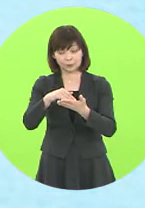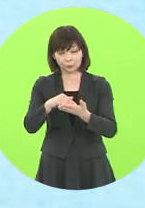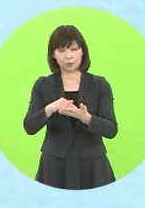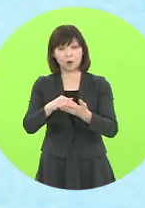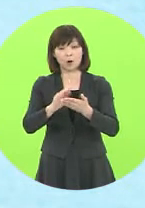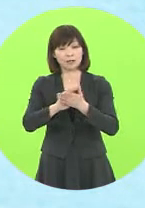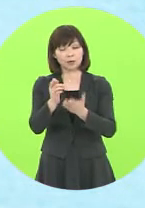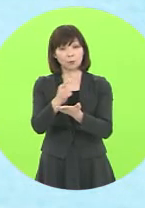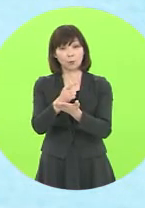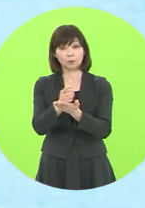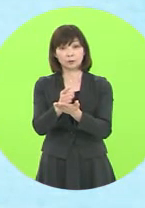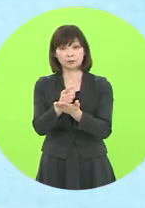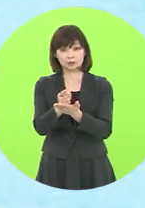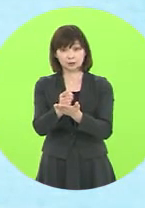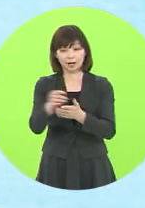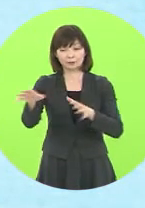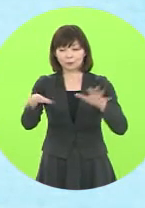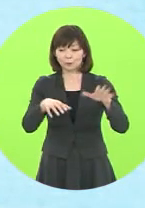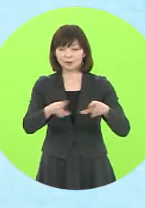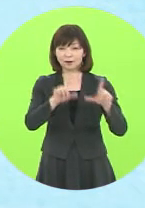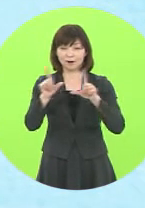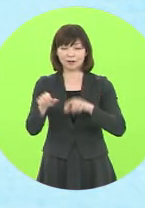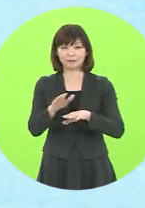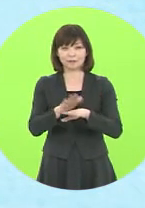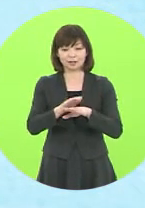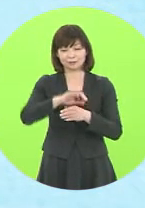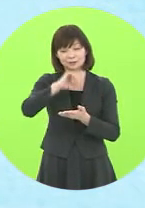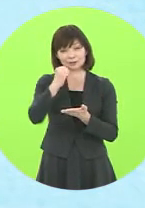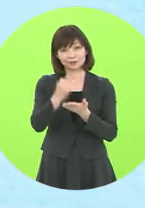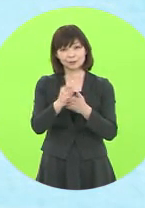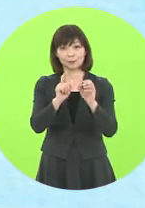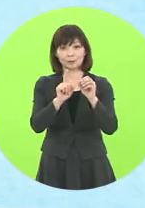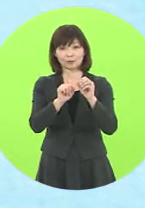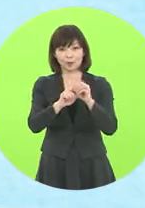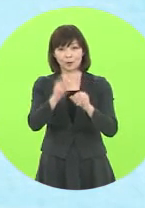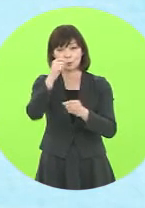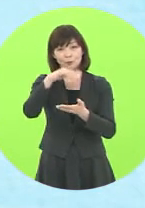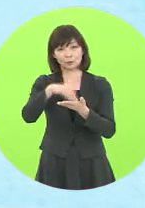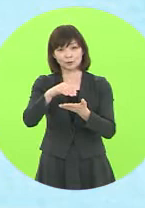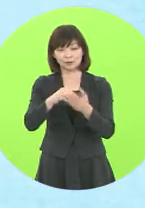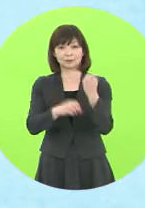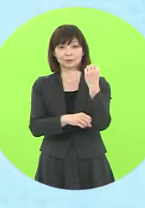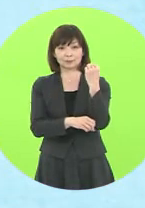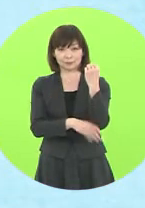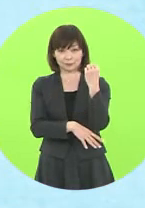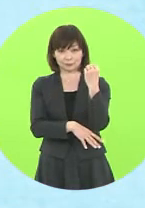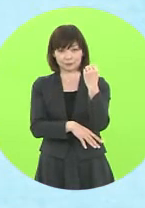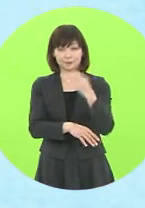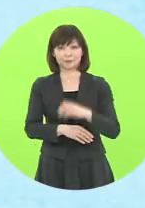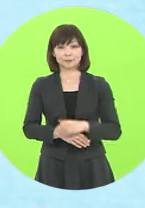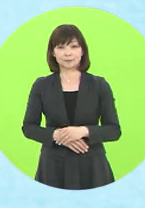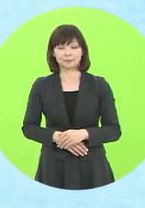る県の方針、欲張りなライフスタイル実現に向けた予算が軸となっています。